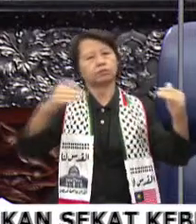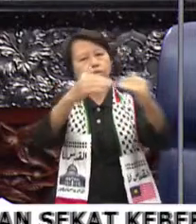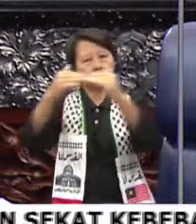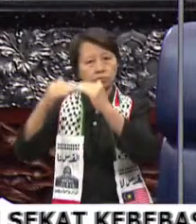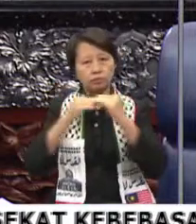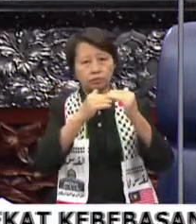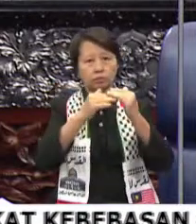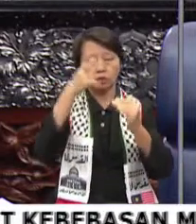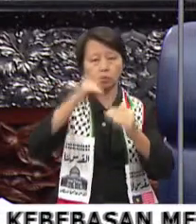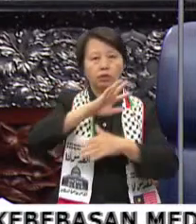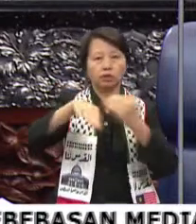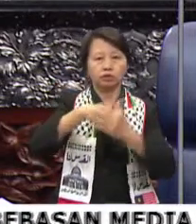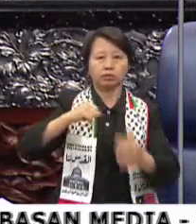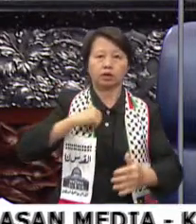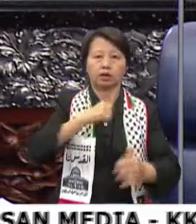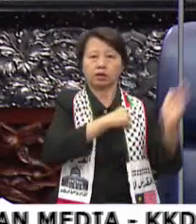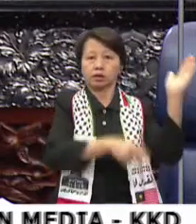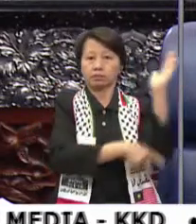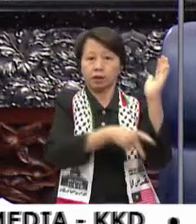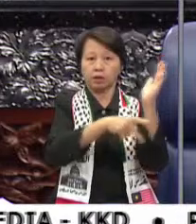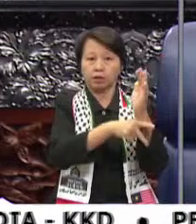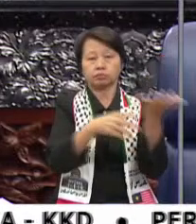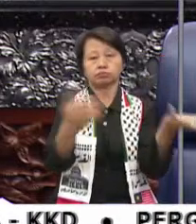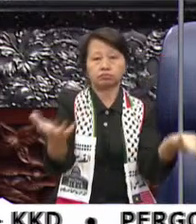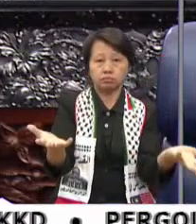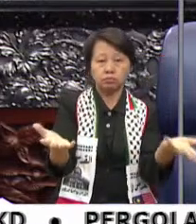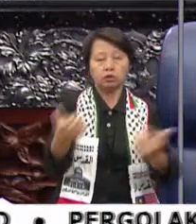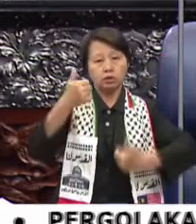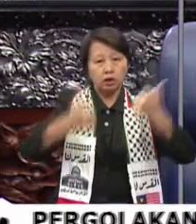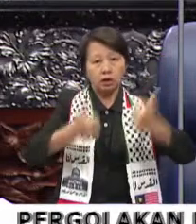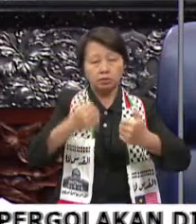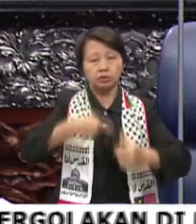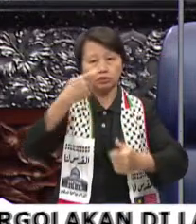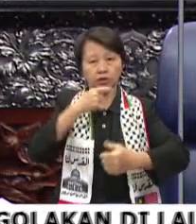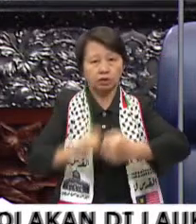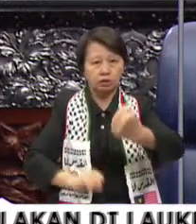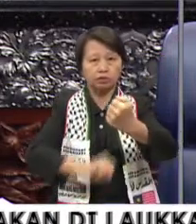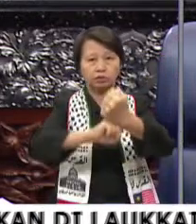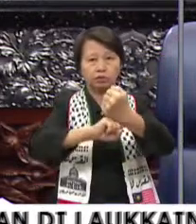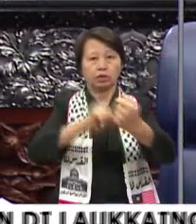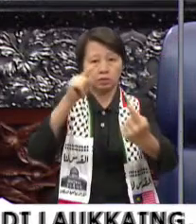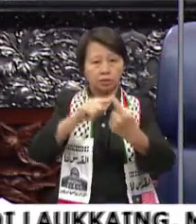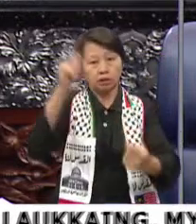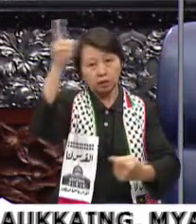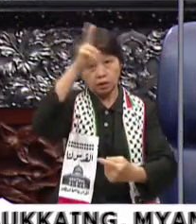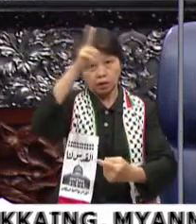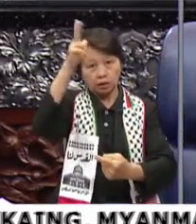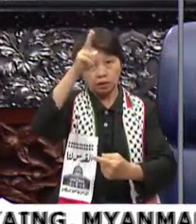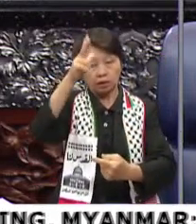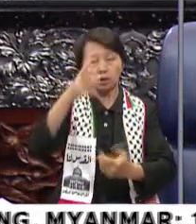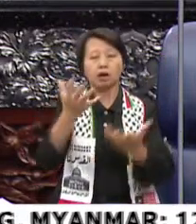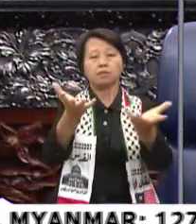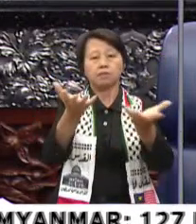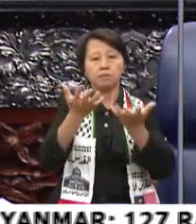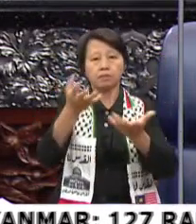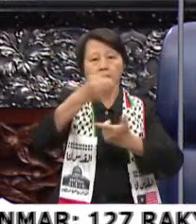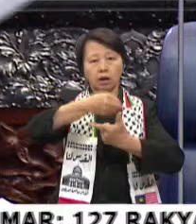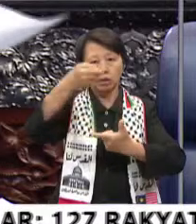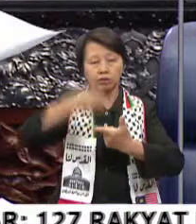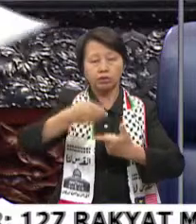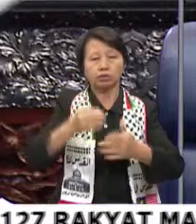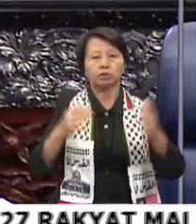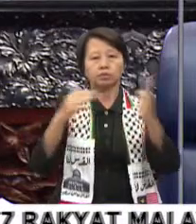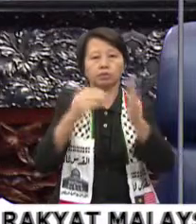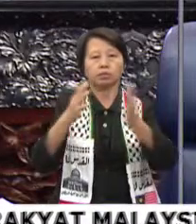rata kepada semua ahli parlimen tidak kira sama ada yang menyatakan sokongan kepada kerajaan mahupun di pihak